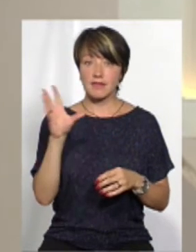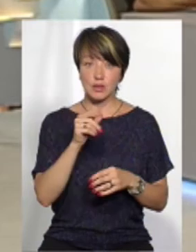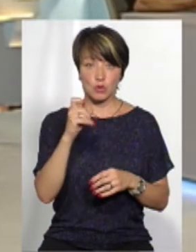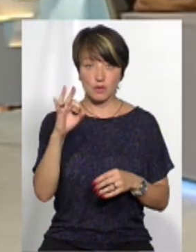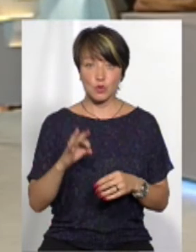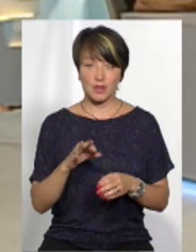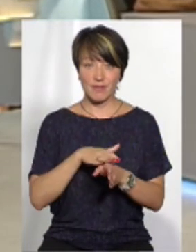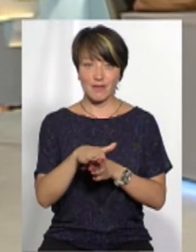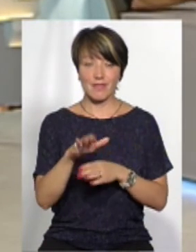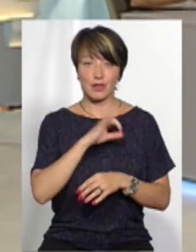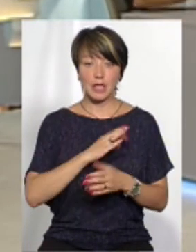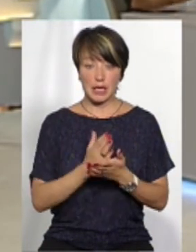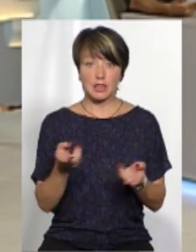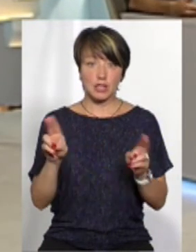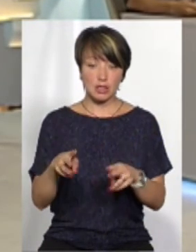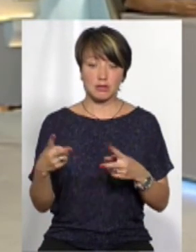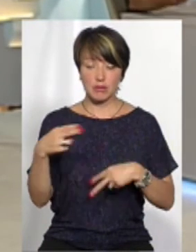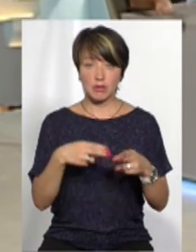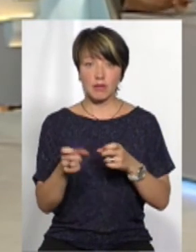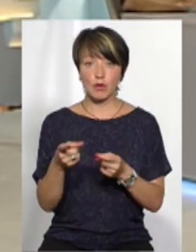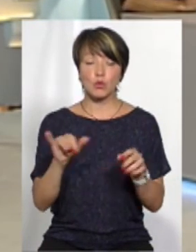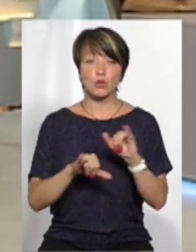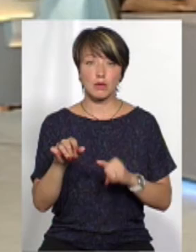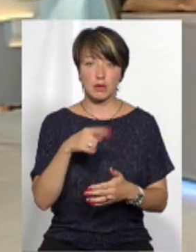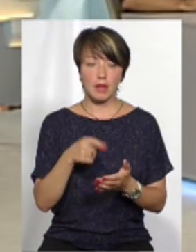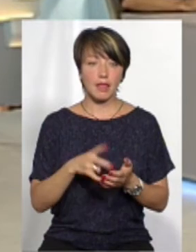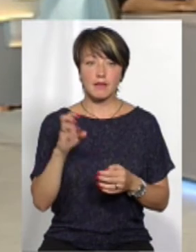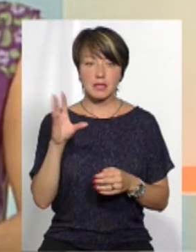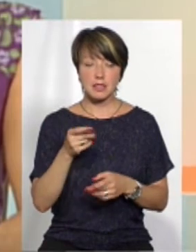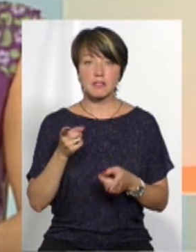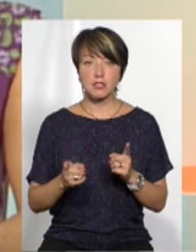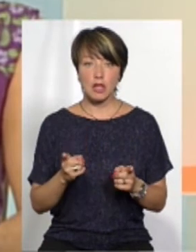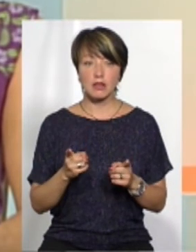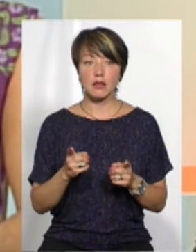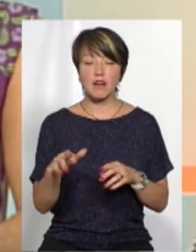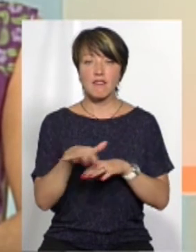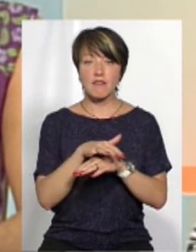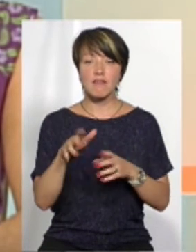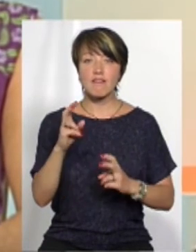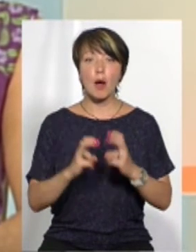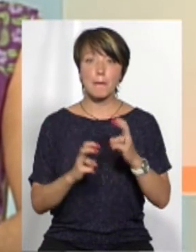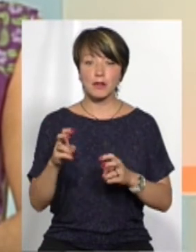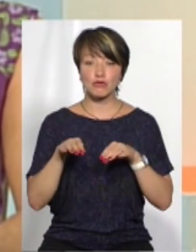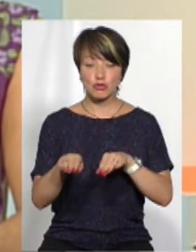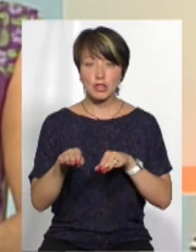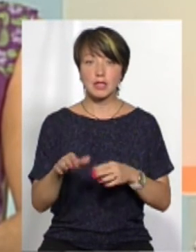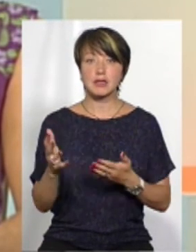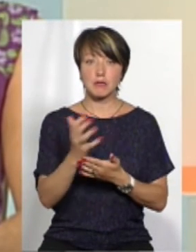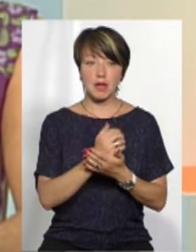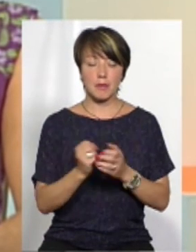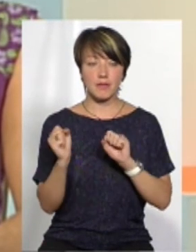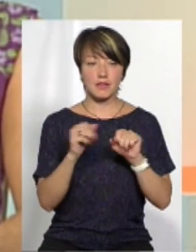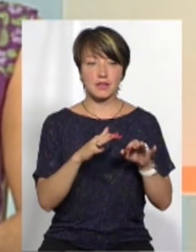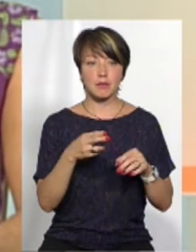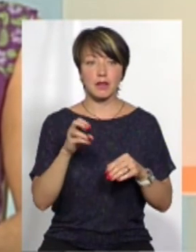всі 100% банерів йдуть на це. Є якісь обрізки? Не всі, так. Да. Ну, звичайно, з тої фабрики, де ми шиємо, ми їх зберемо і потім відвеземо